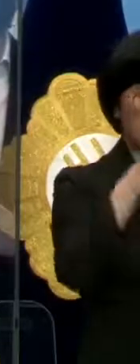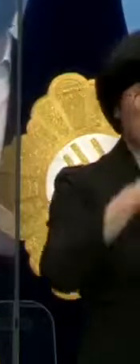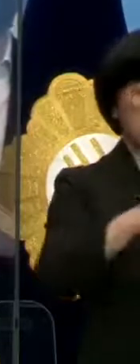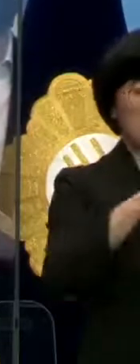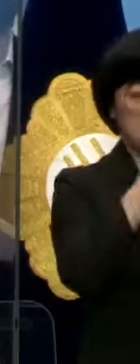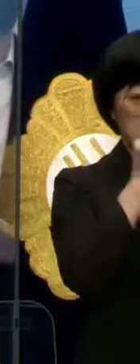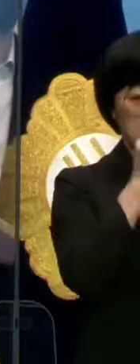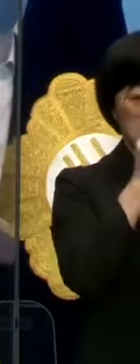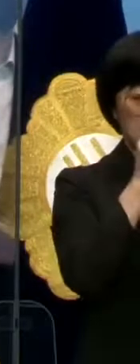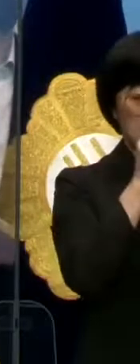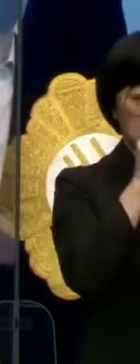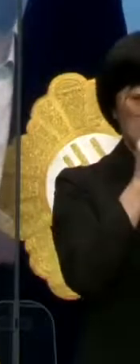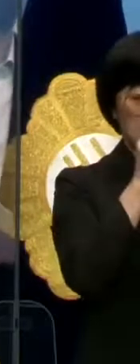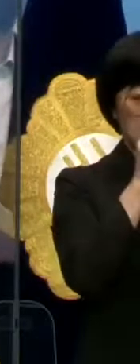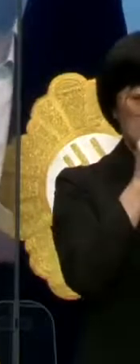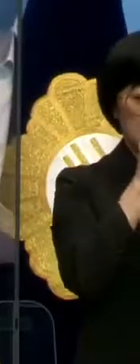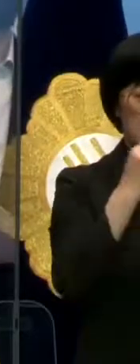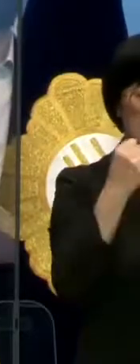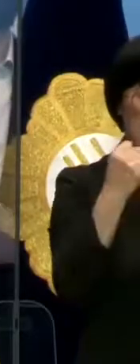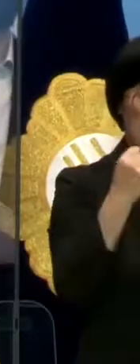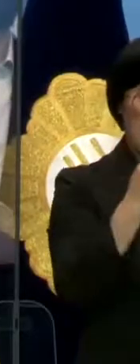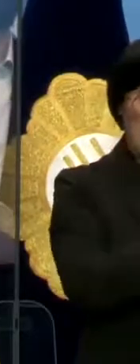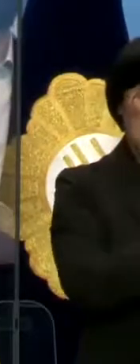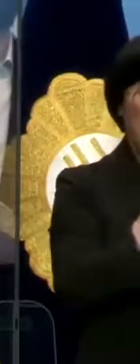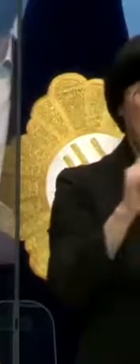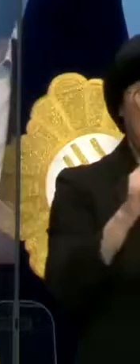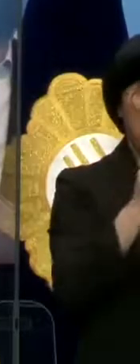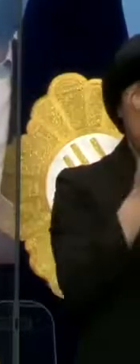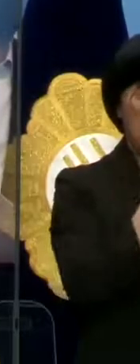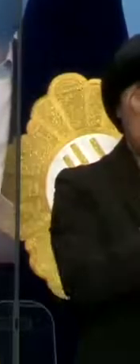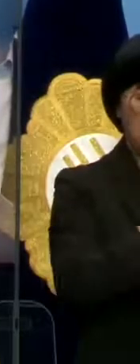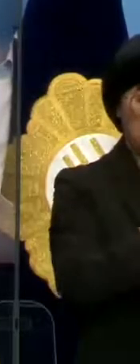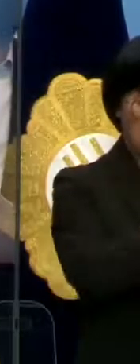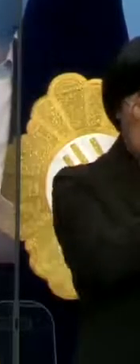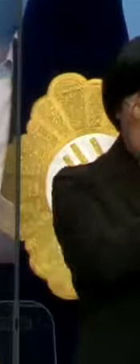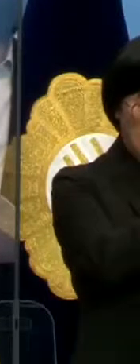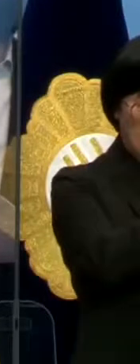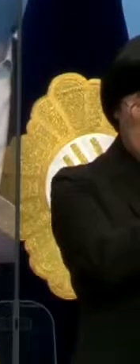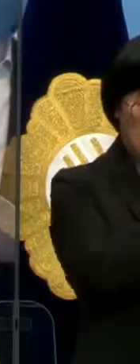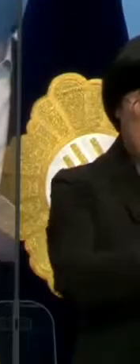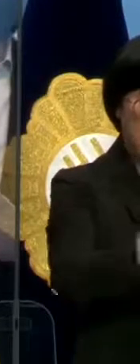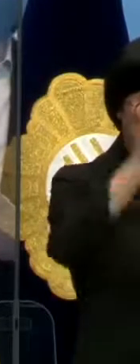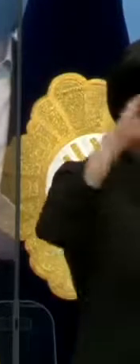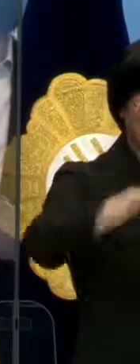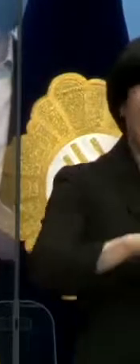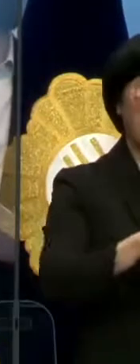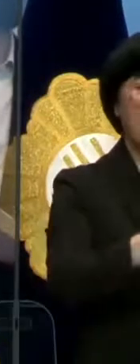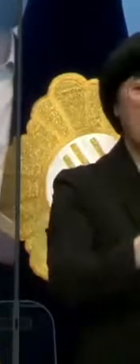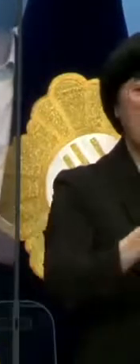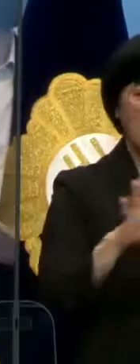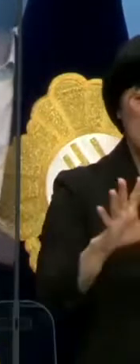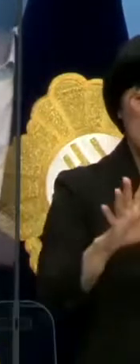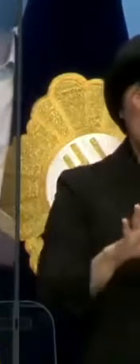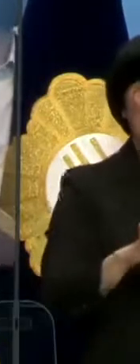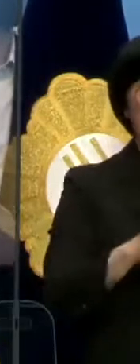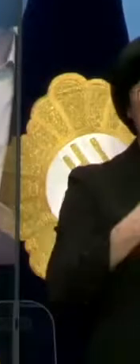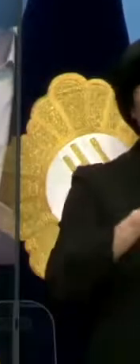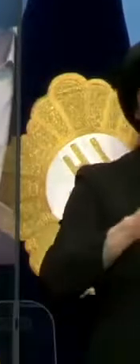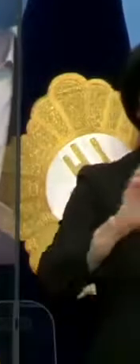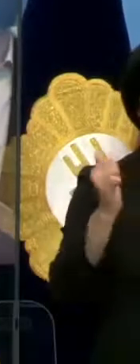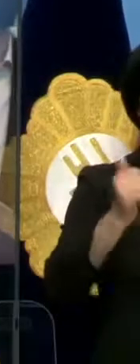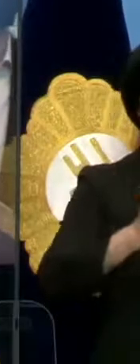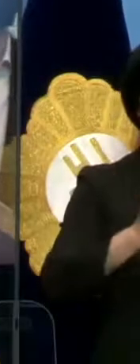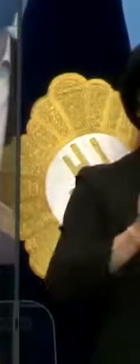하는데요. 저는 제일 안타까운 게 있습니다. 이 법안 통과 여부와 상관없이 안타까운 게 제가 20대 국회